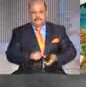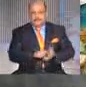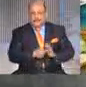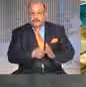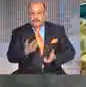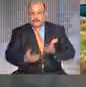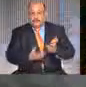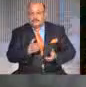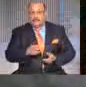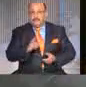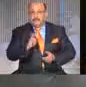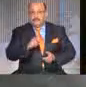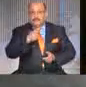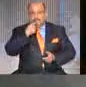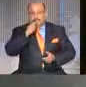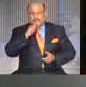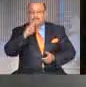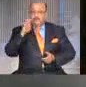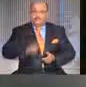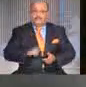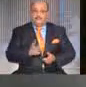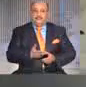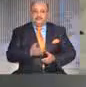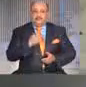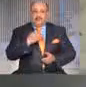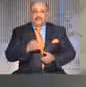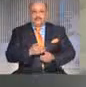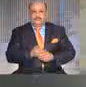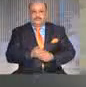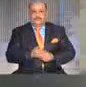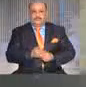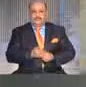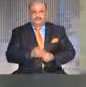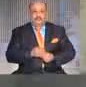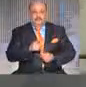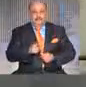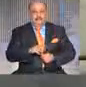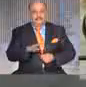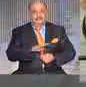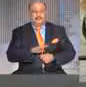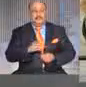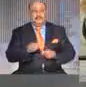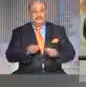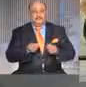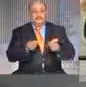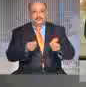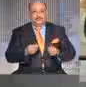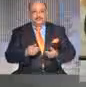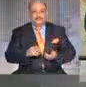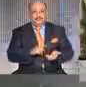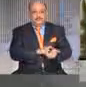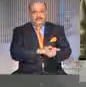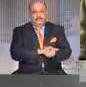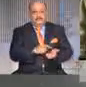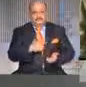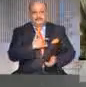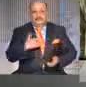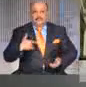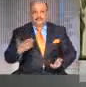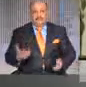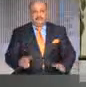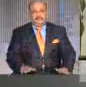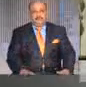وعندنا ملوخيه، الاكلات التقليديه مازلنا محافظين عليها. هذه التظاهر التي تعد المهديه رابعه محطه لها بعد سوسه